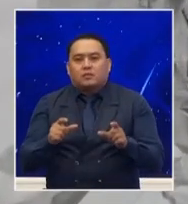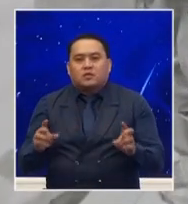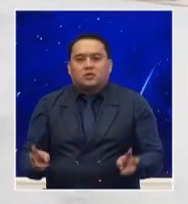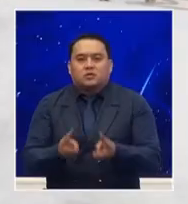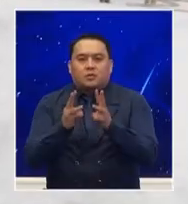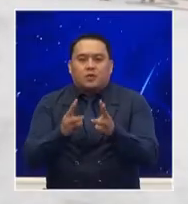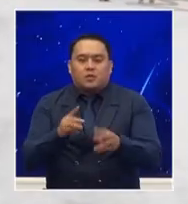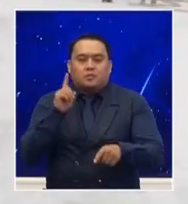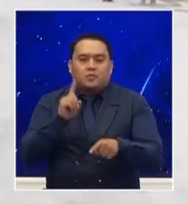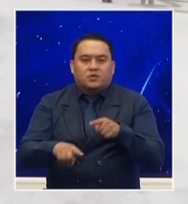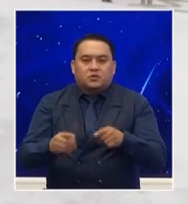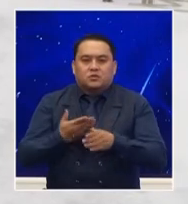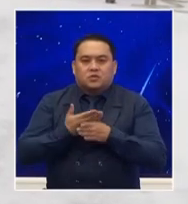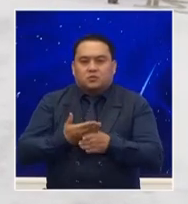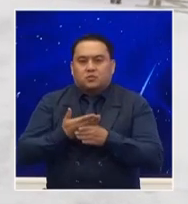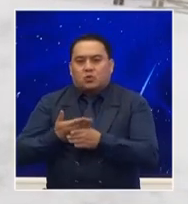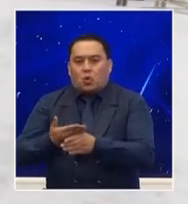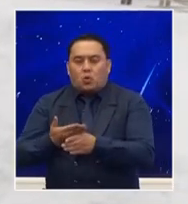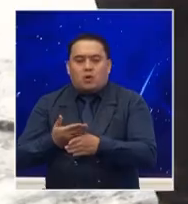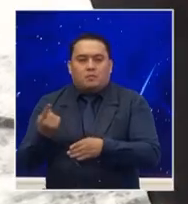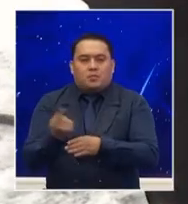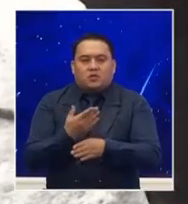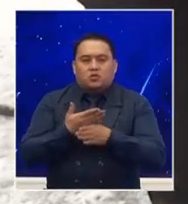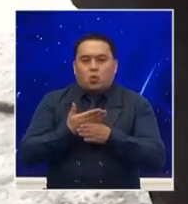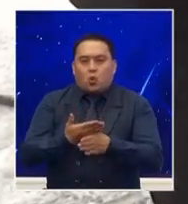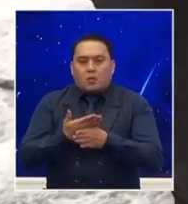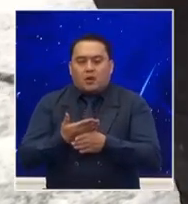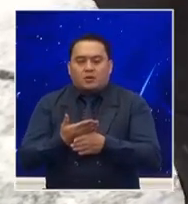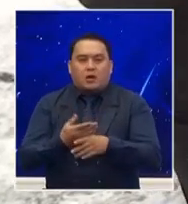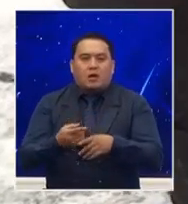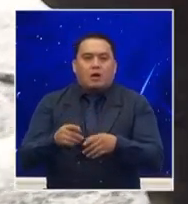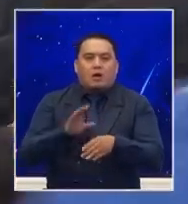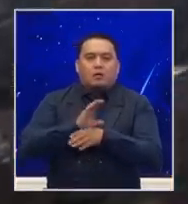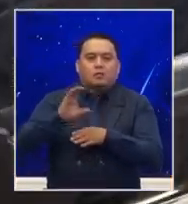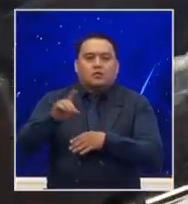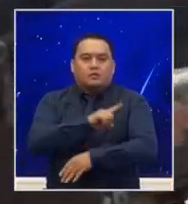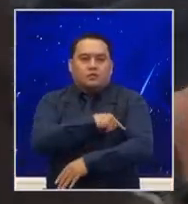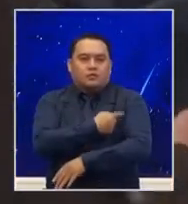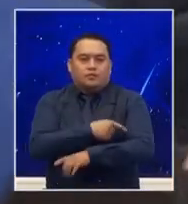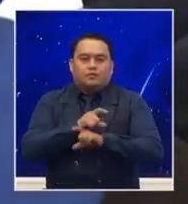түтіннен әпсәтте шығарып үлгерді. Алғашқы жәрдем көрсетіп ауруханаға аттандырды.